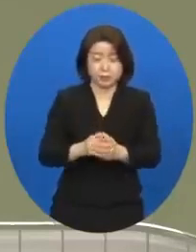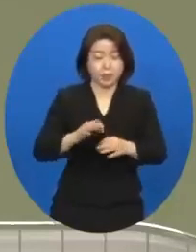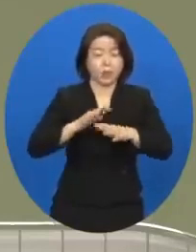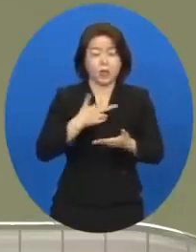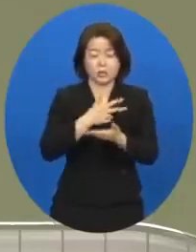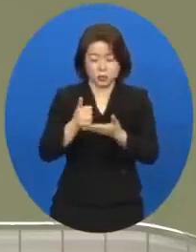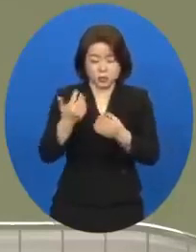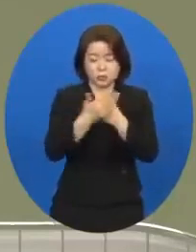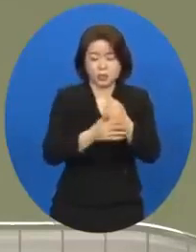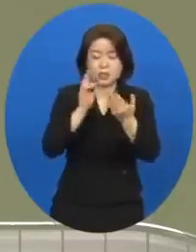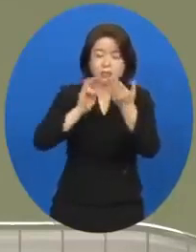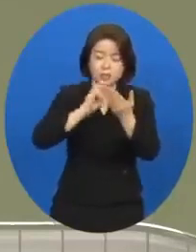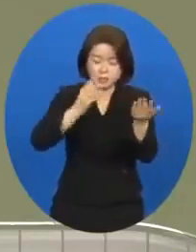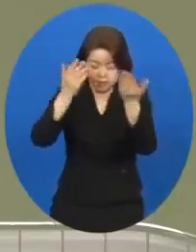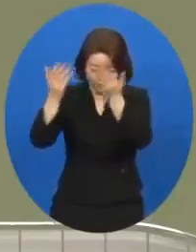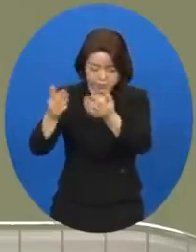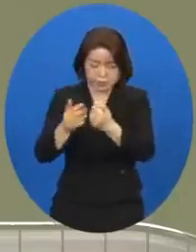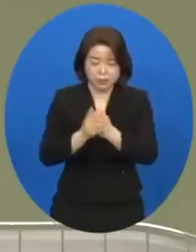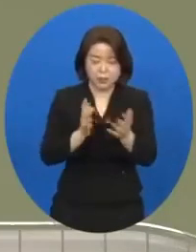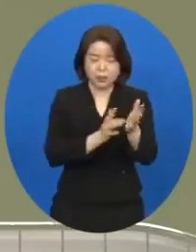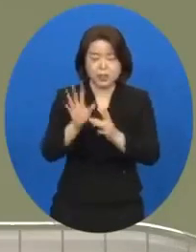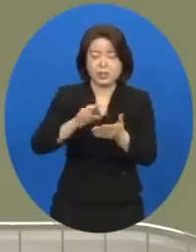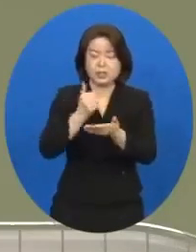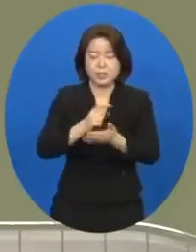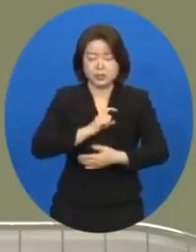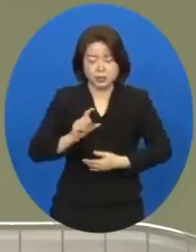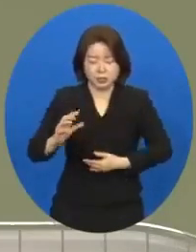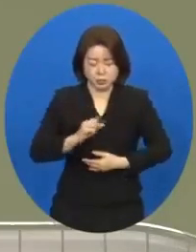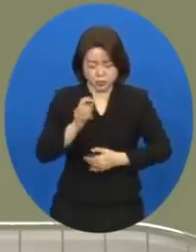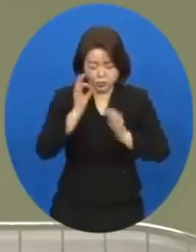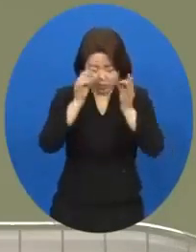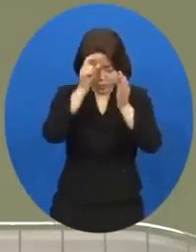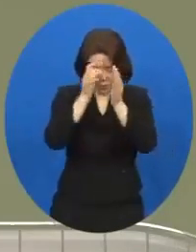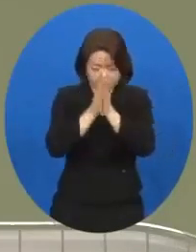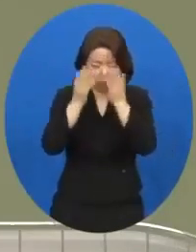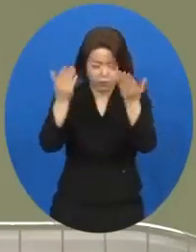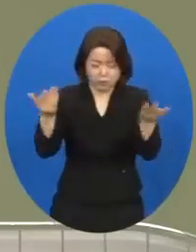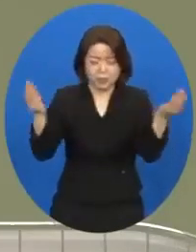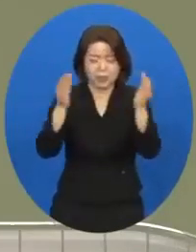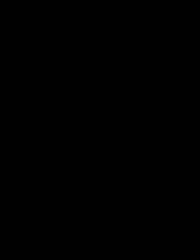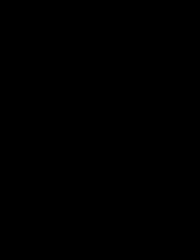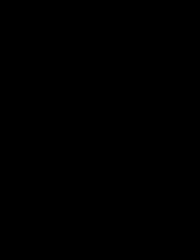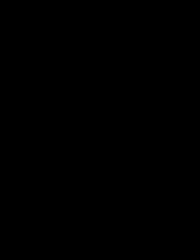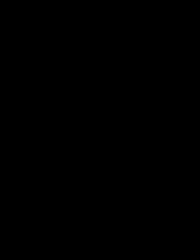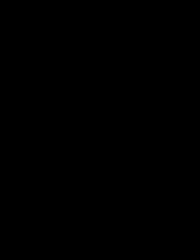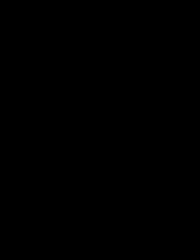놀라우신 주님의 은혜를 찬양드리며 예수 그리스도 이름으로 간절히 기도합니다. 아멘.